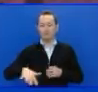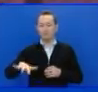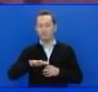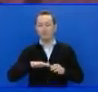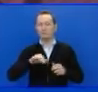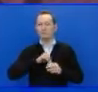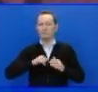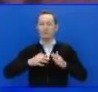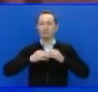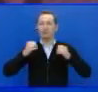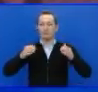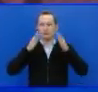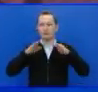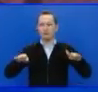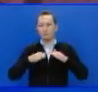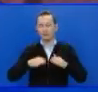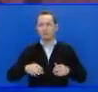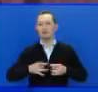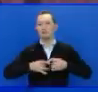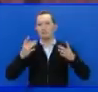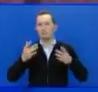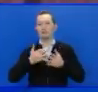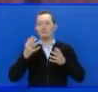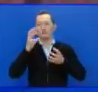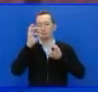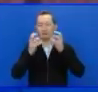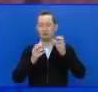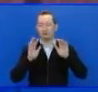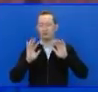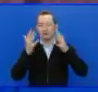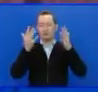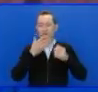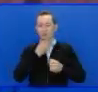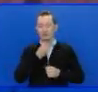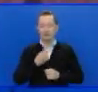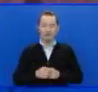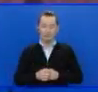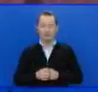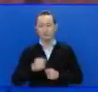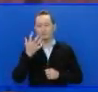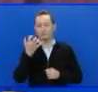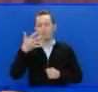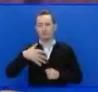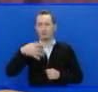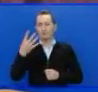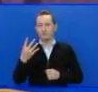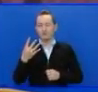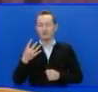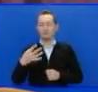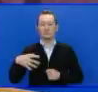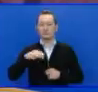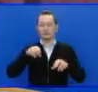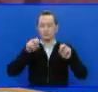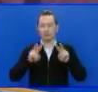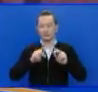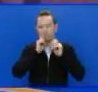зәулім шыршалар, әшекейлері мен сосын жаңаға 554 балаға арнайы